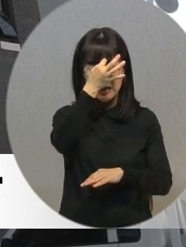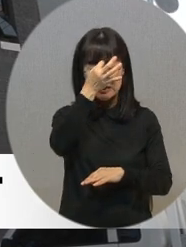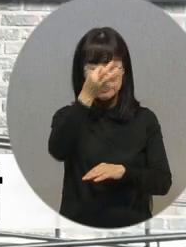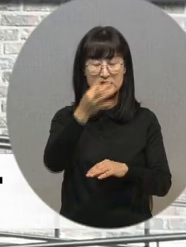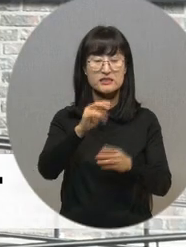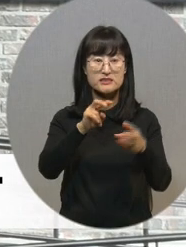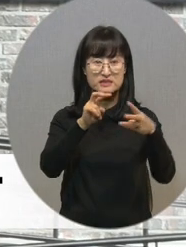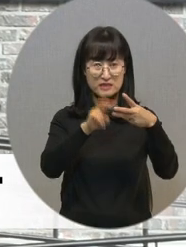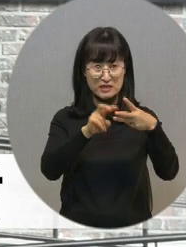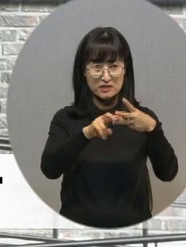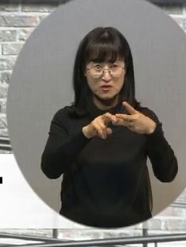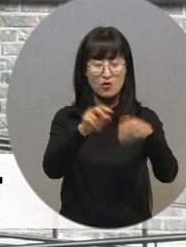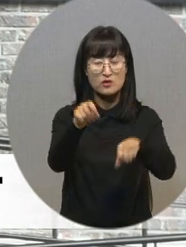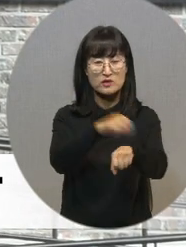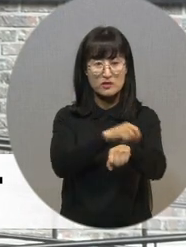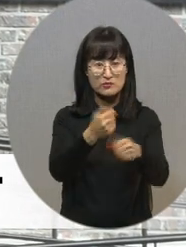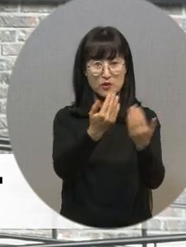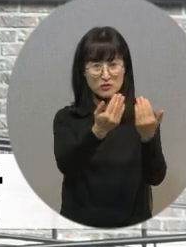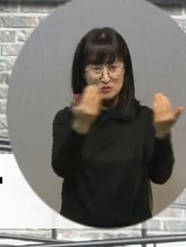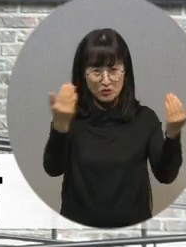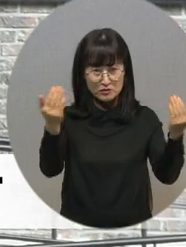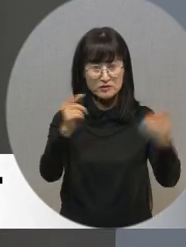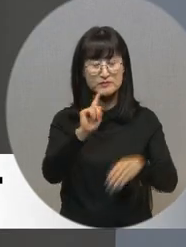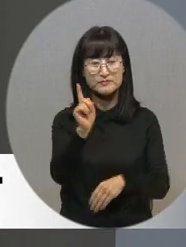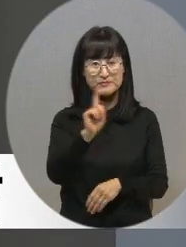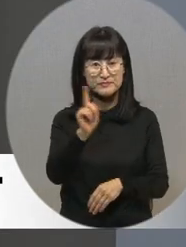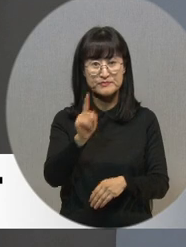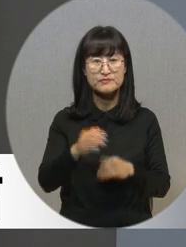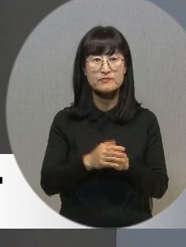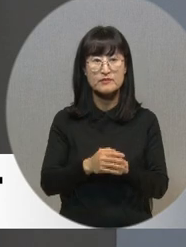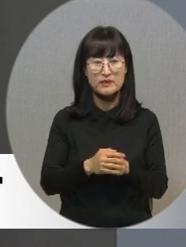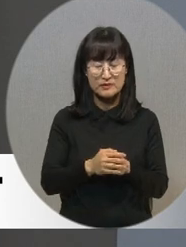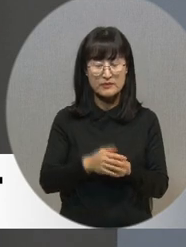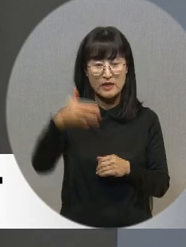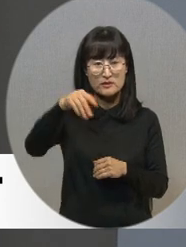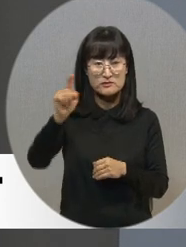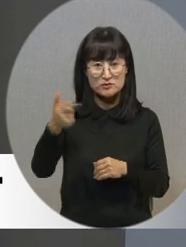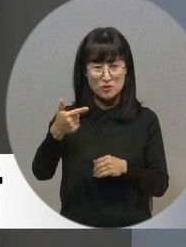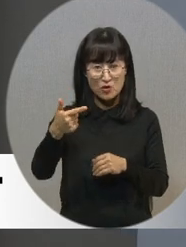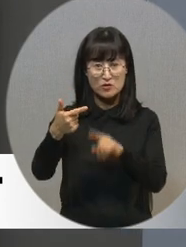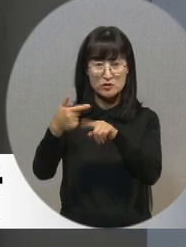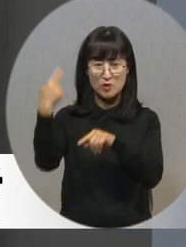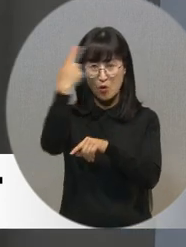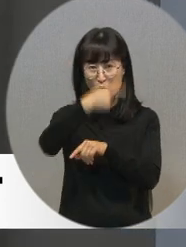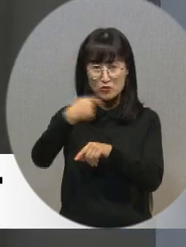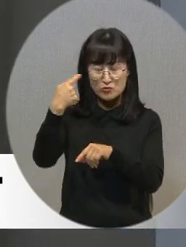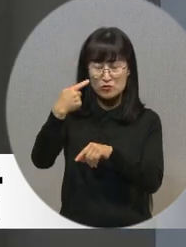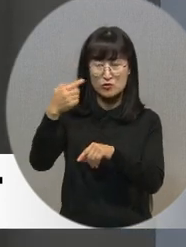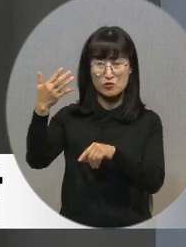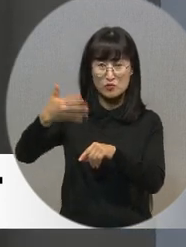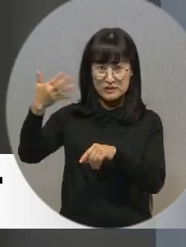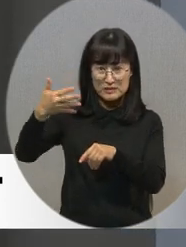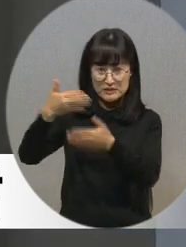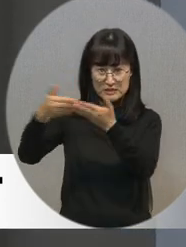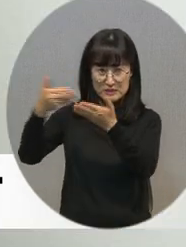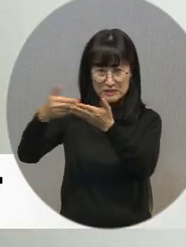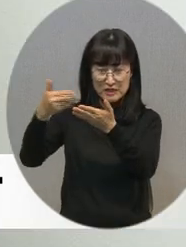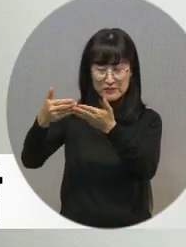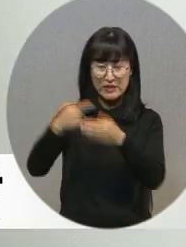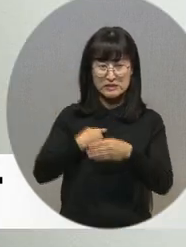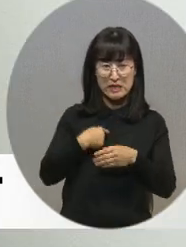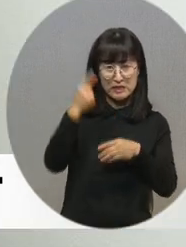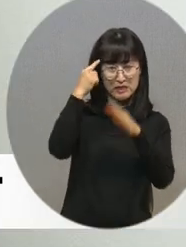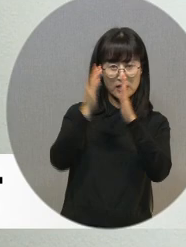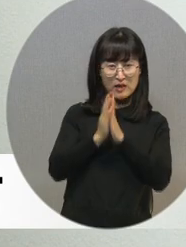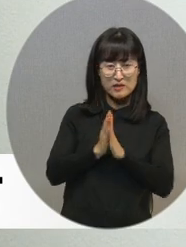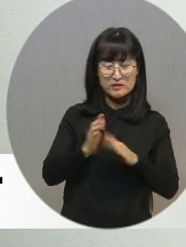전시 천경자를 기리고 그리다에서는 천하백의 초상과 작품을 자기만의 스타일로 재해석한